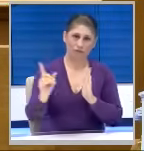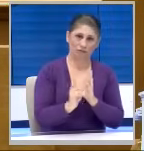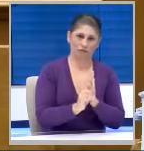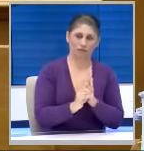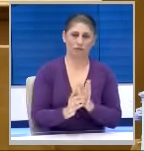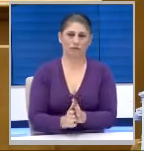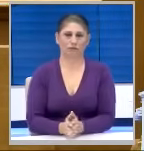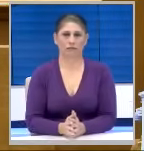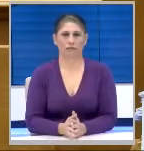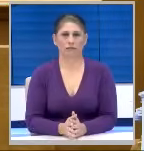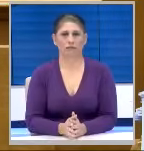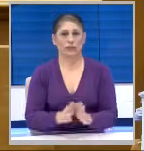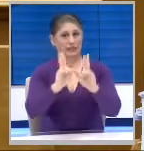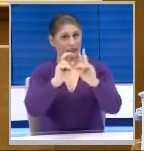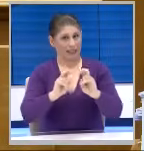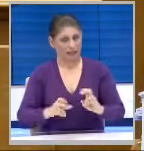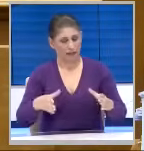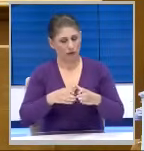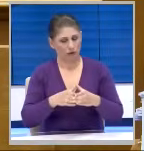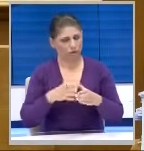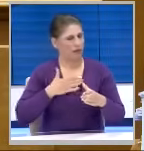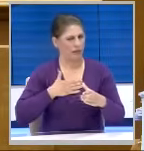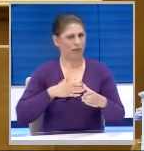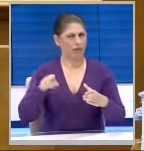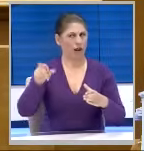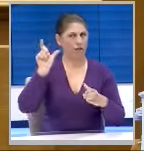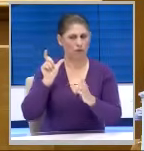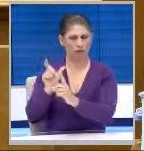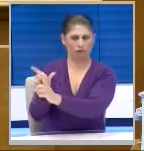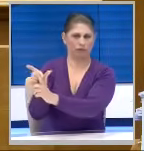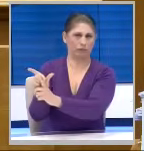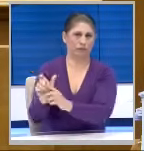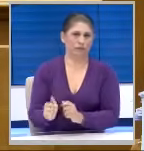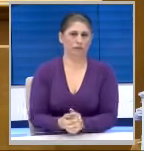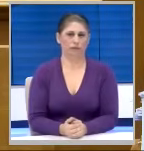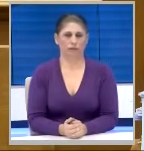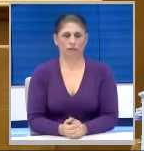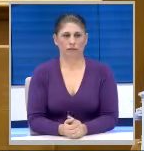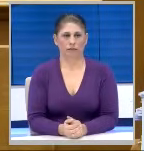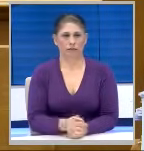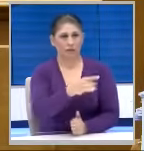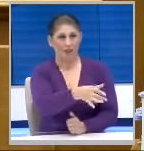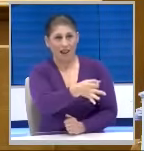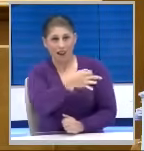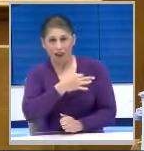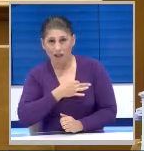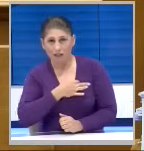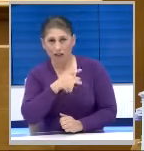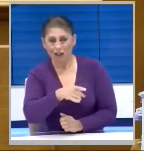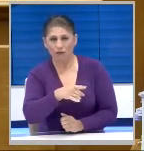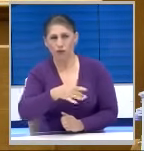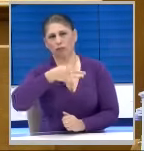κληθεί στην εξεταστική επιτροπή που κλείσατε άρων-άρων λέτε και αυτό είναι το